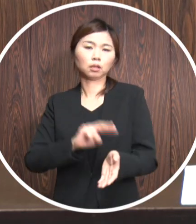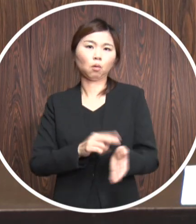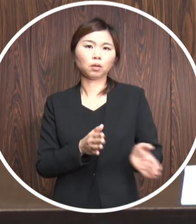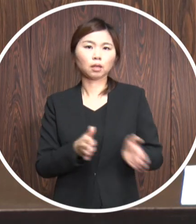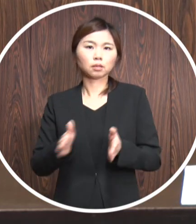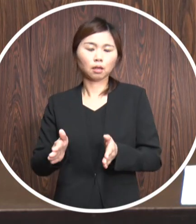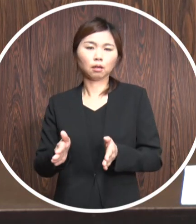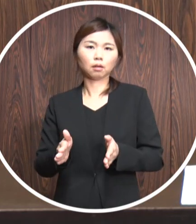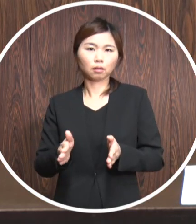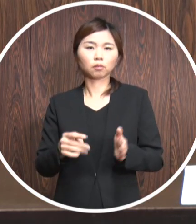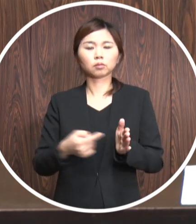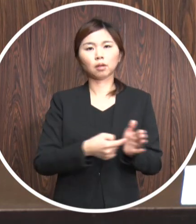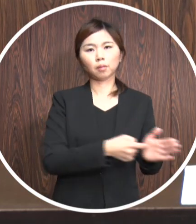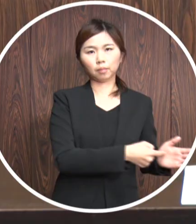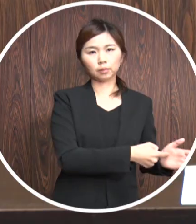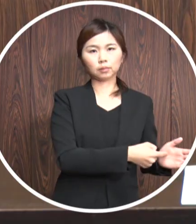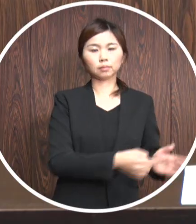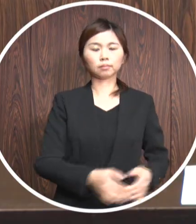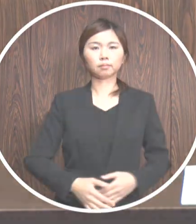に努めます